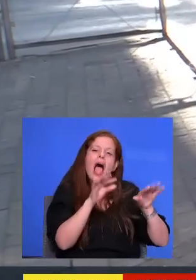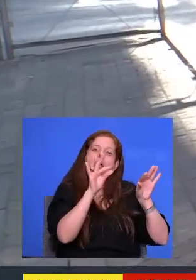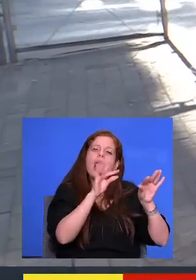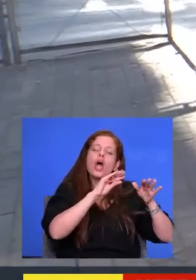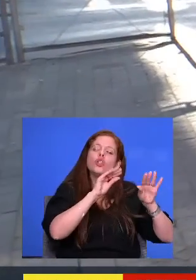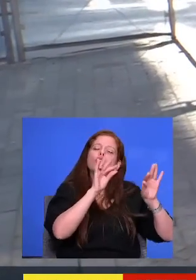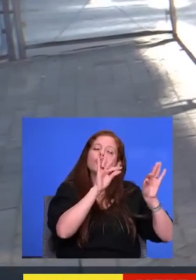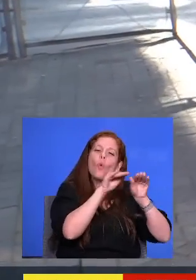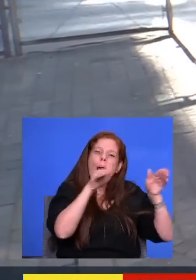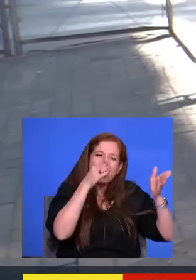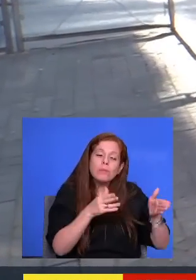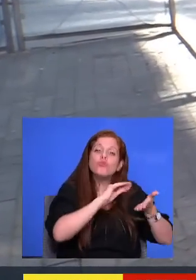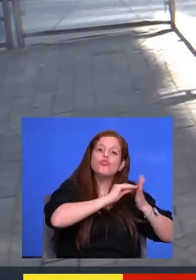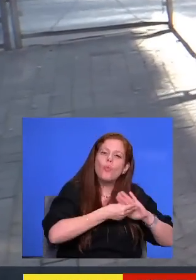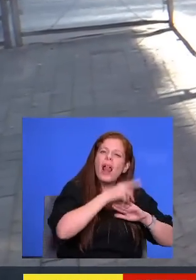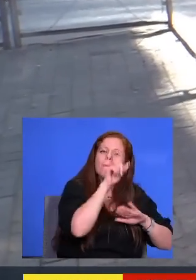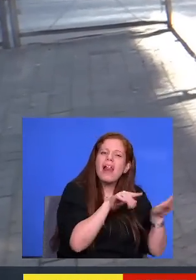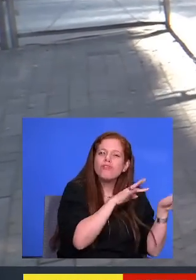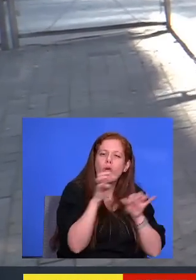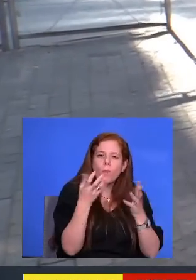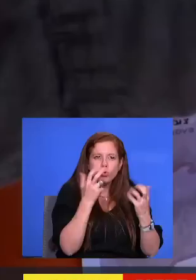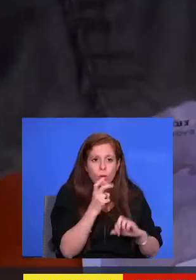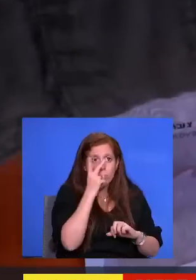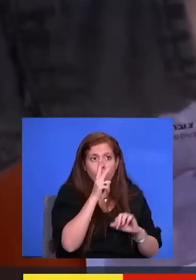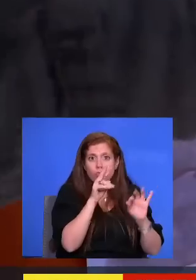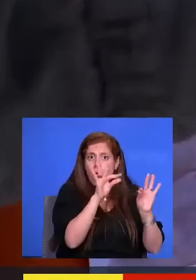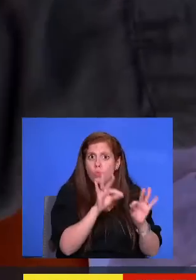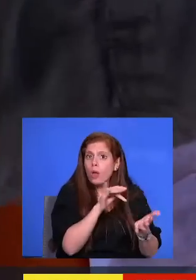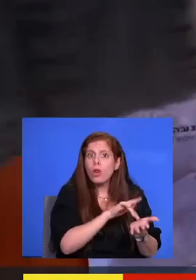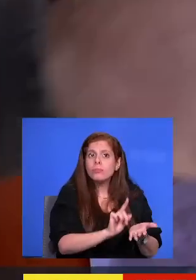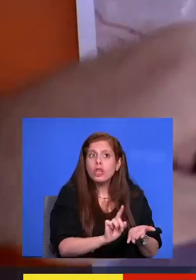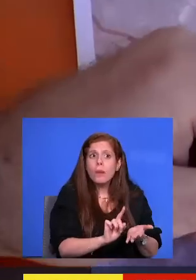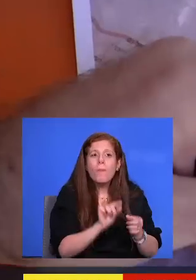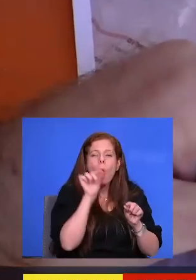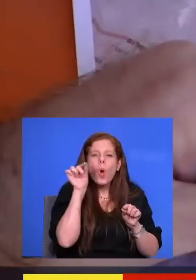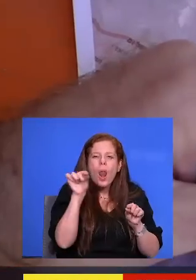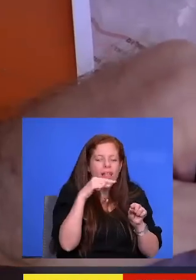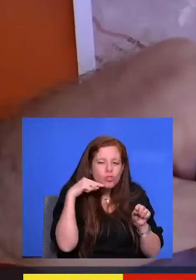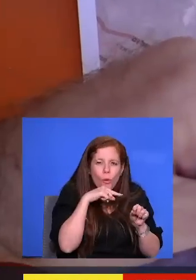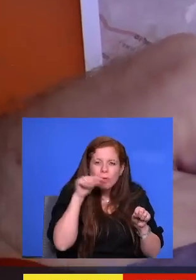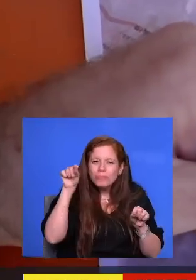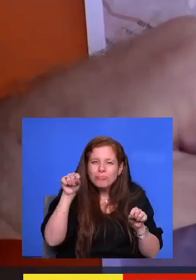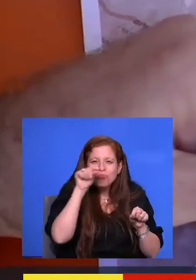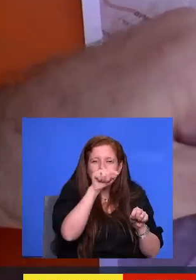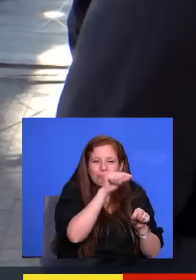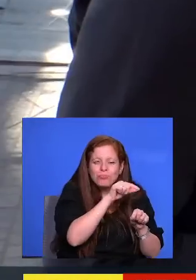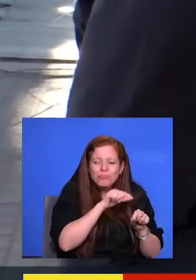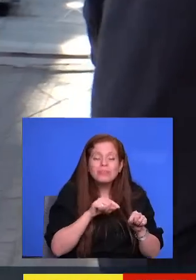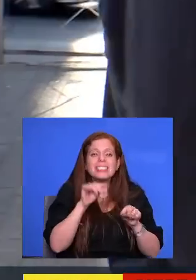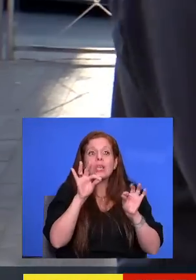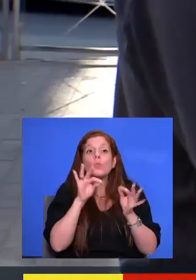לו בעצם נשים ב-1980, אז רואים שהדוכן הזה לא נמצא שם. כל הנקודות האדומות, אלה דוכנים שקיימים היום,